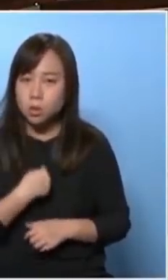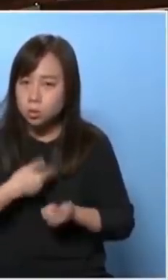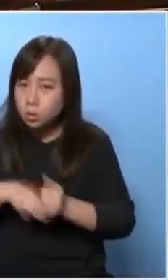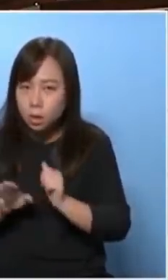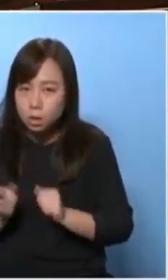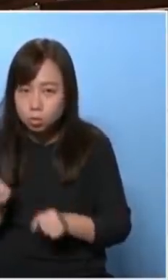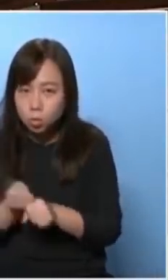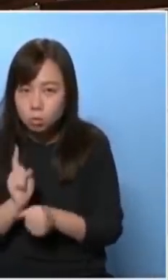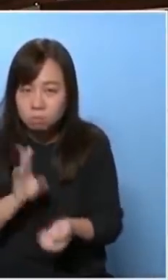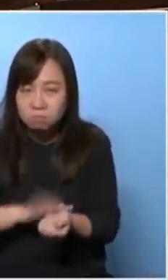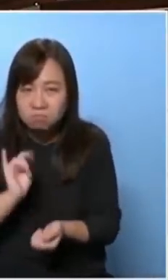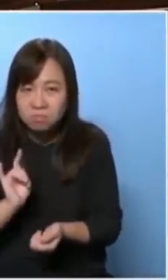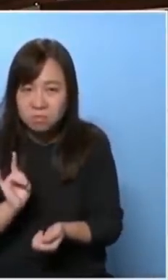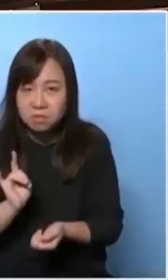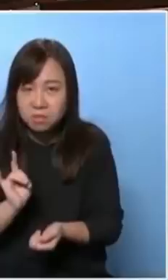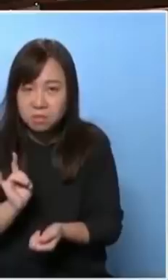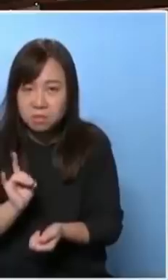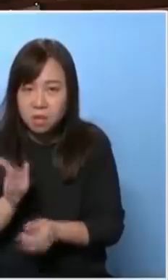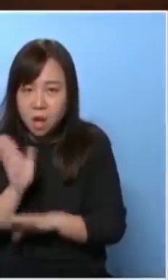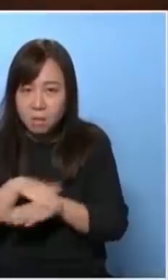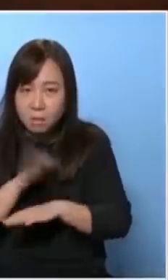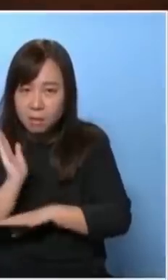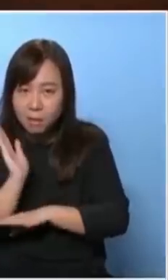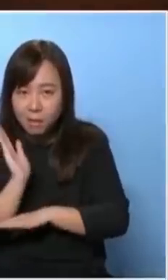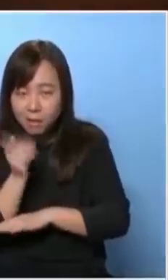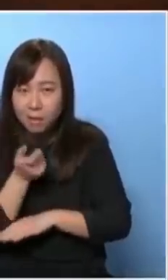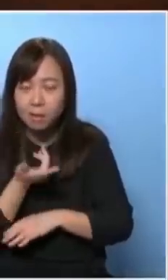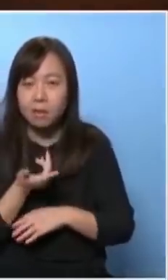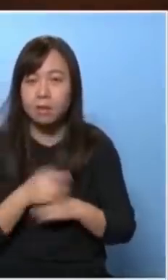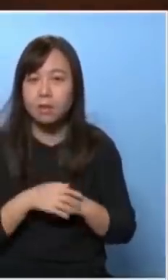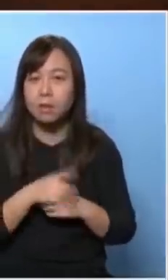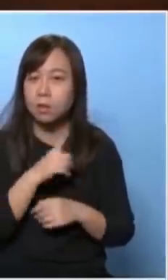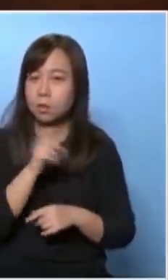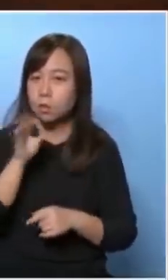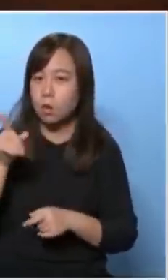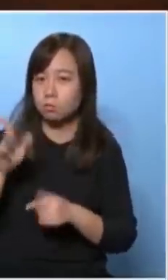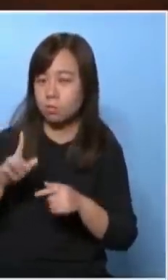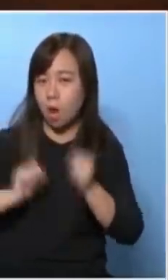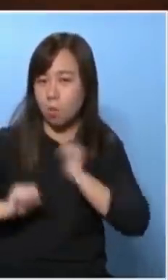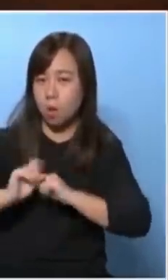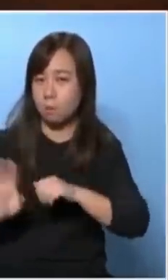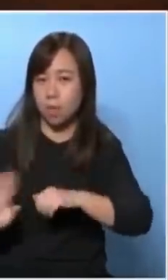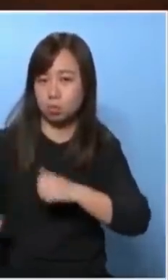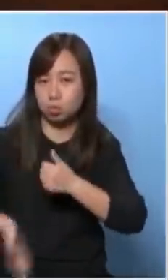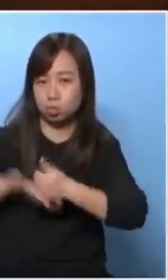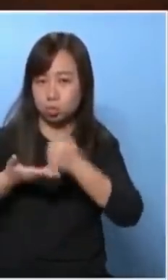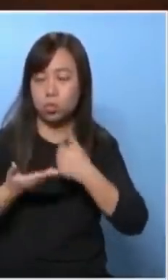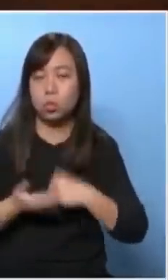講一講？佢啱啱發緊言。 楊岳橋議員佢嘅舉止係不尊重。